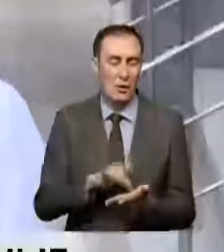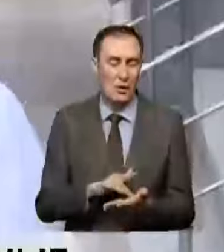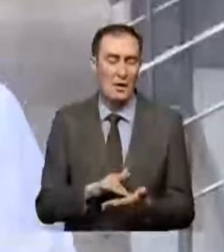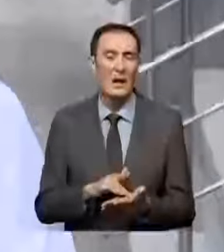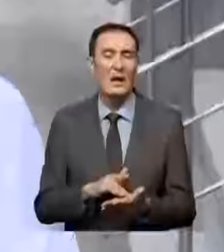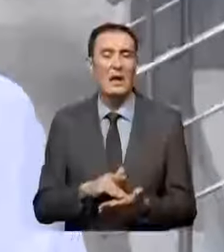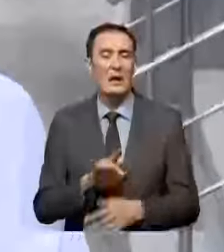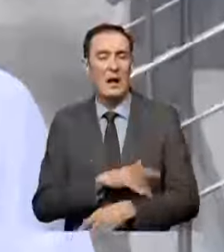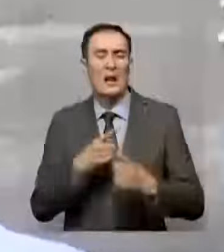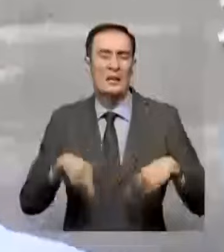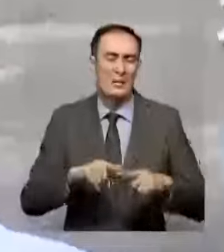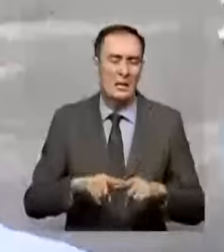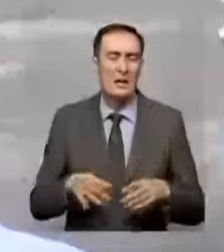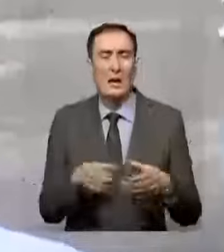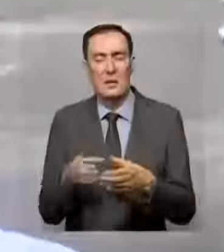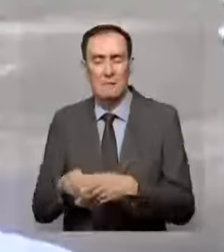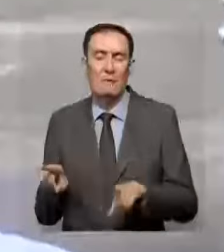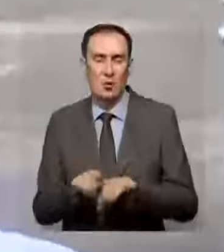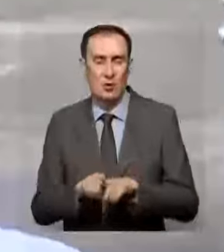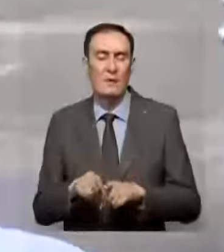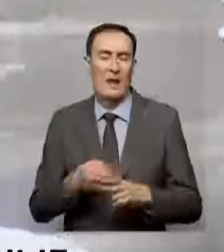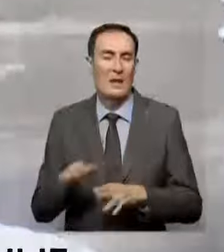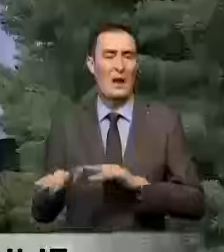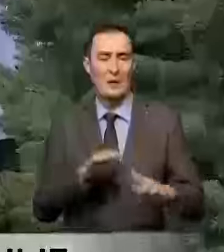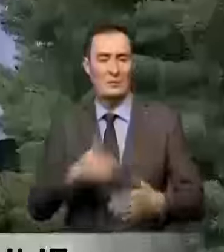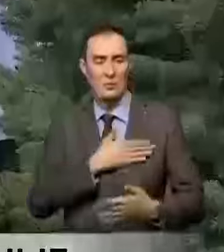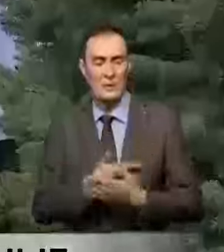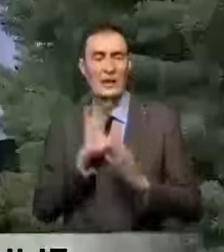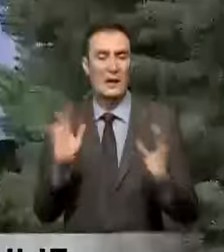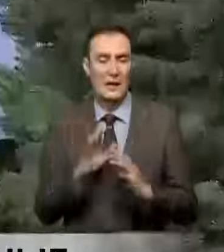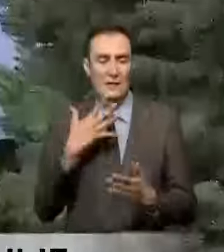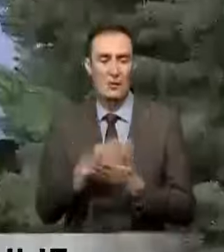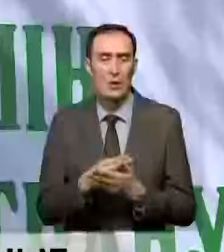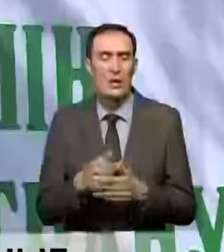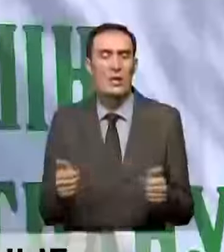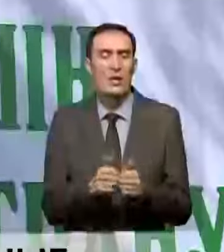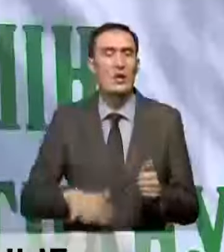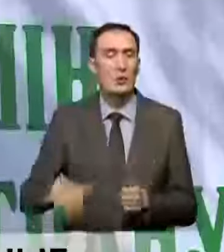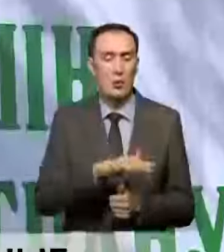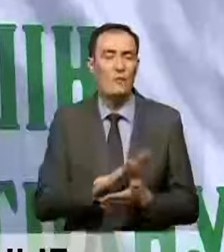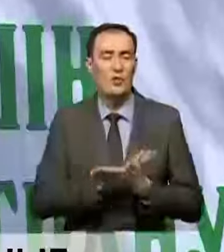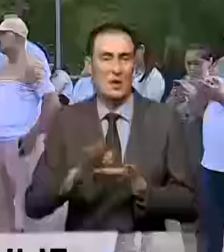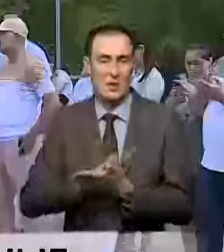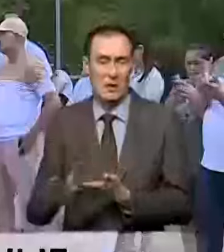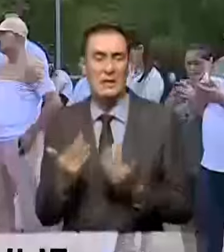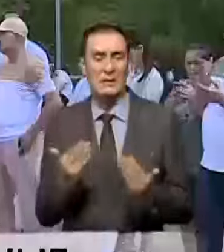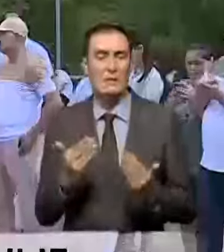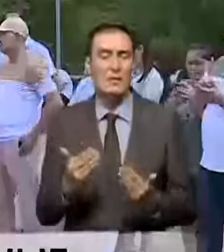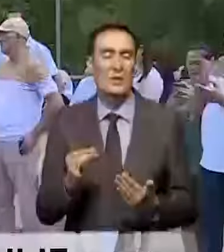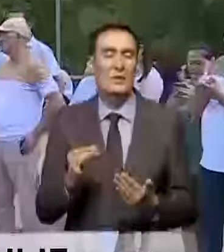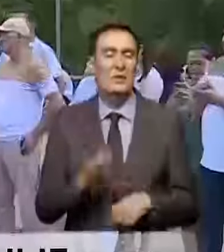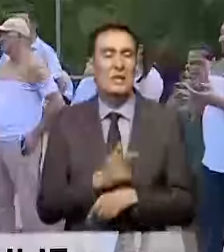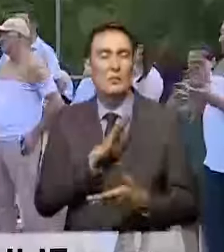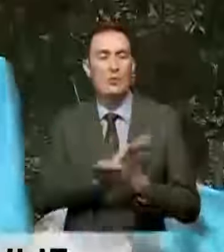сотрудников организаций, коллективов, также поддержать данную акцию и сохранять свою территорию в чистоте. Сегодня отметили и